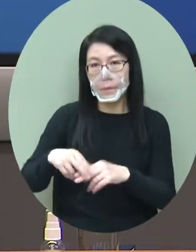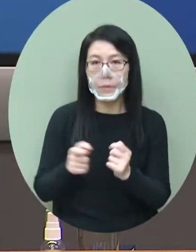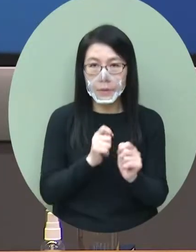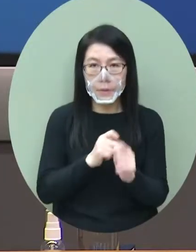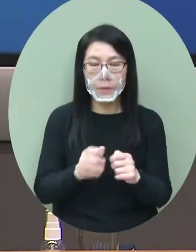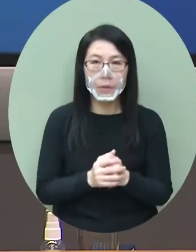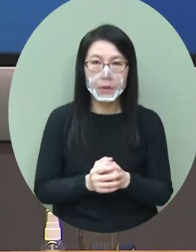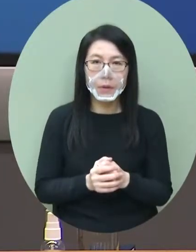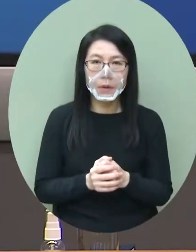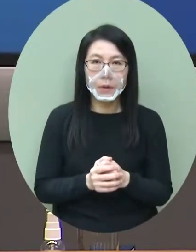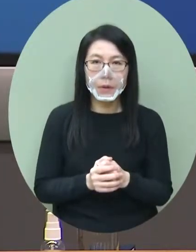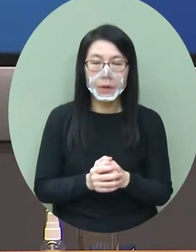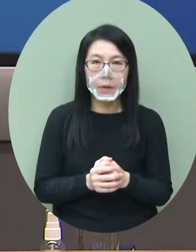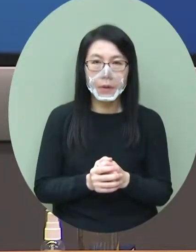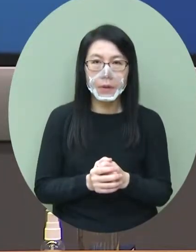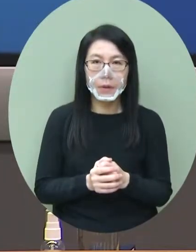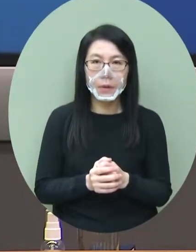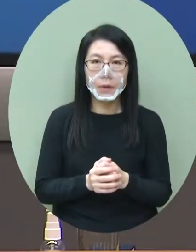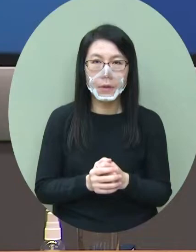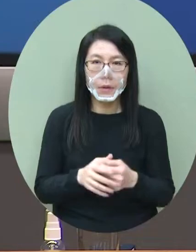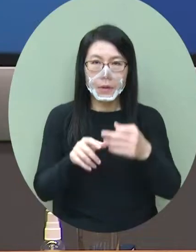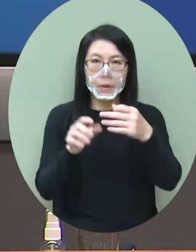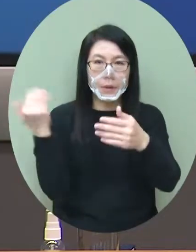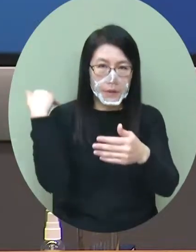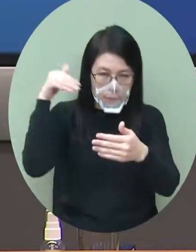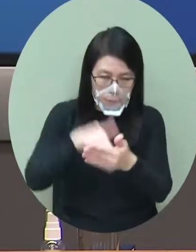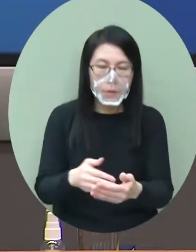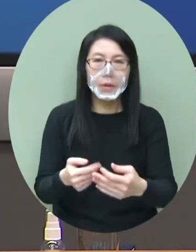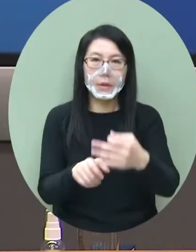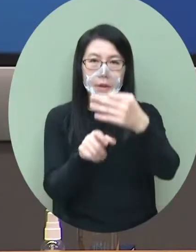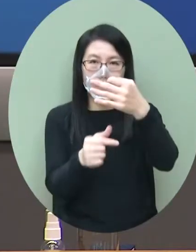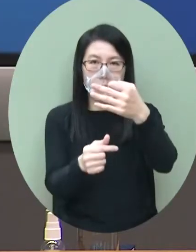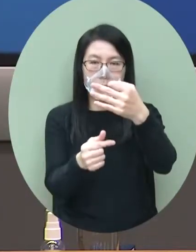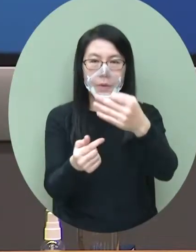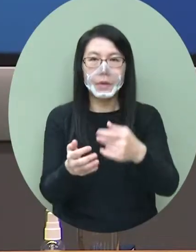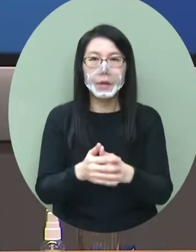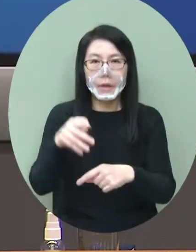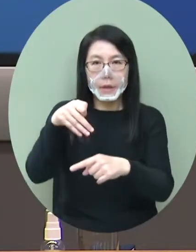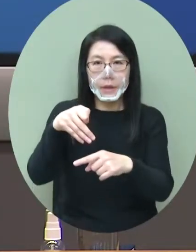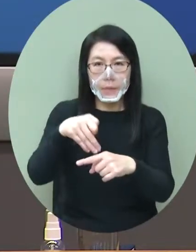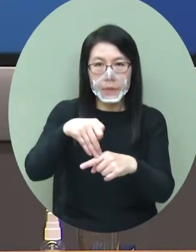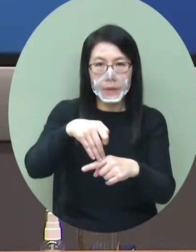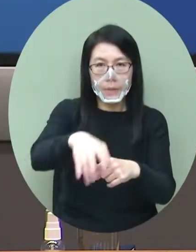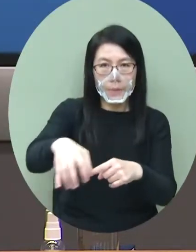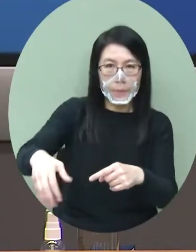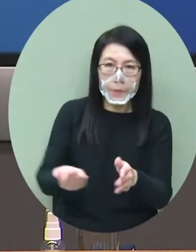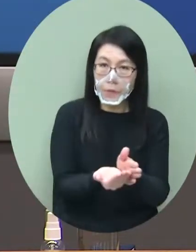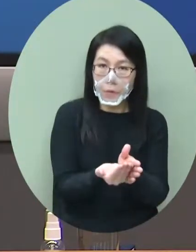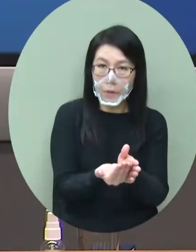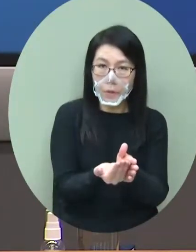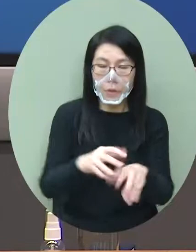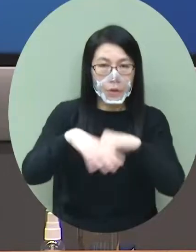根据内地当局的资料，自开行到3月10号为止呢，从深圳3个港